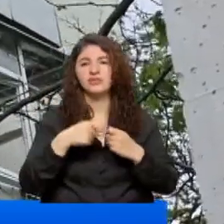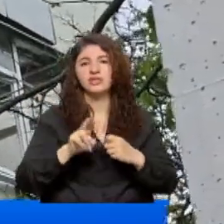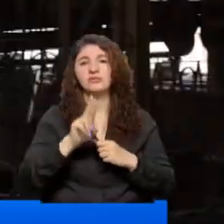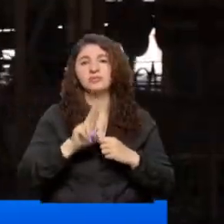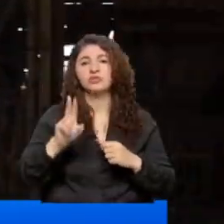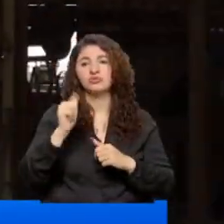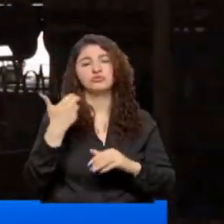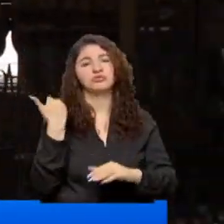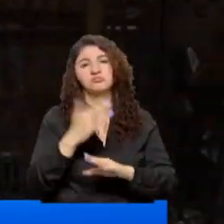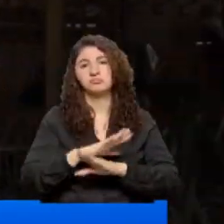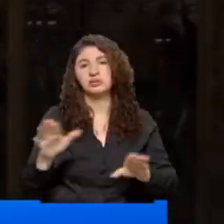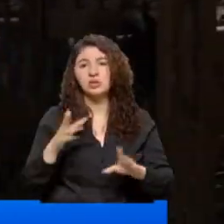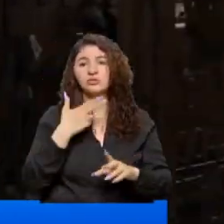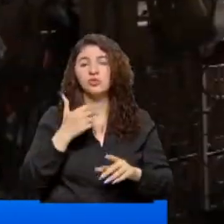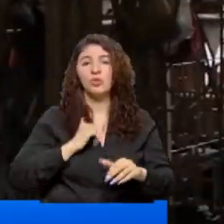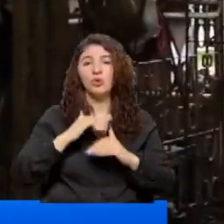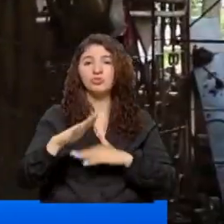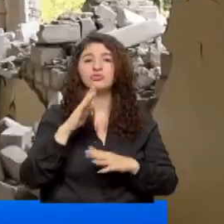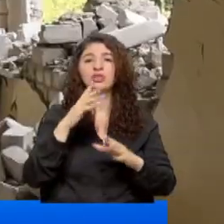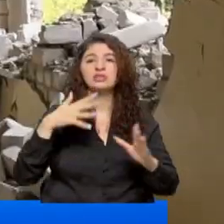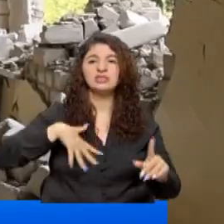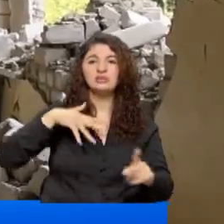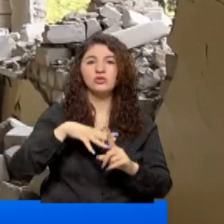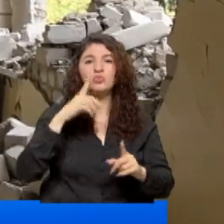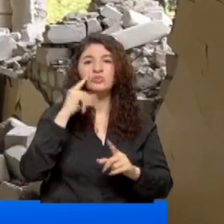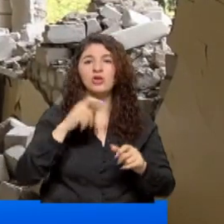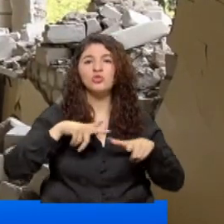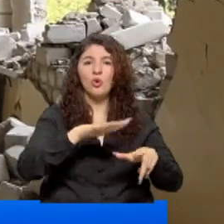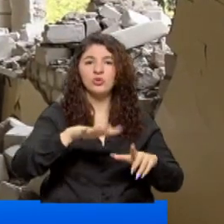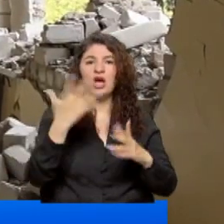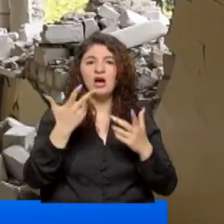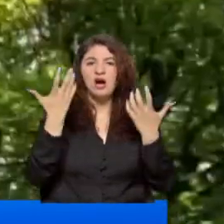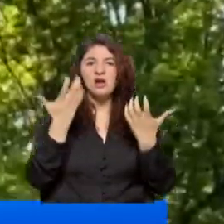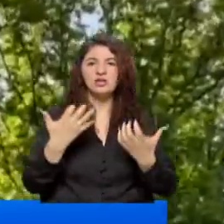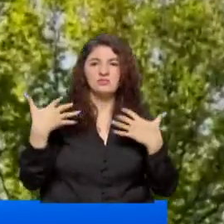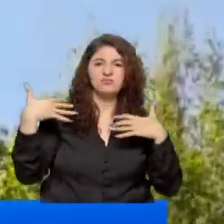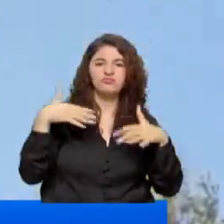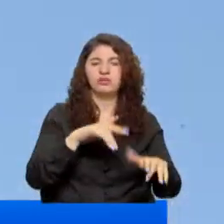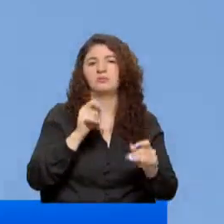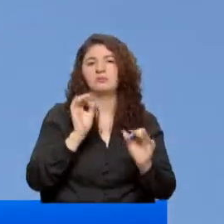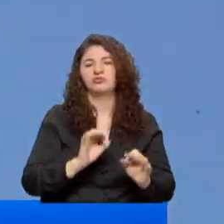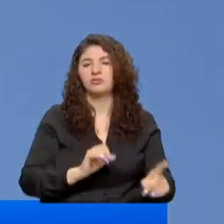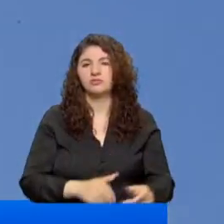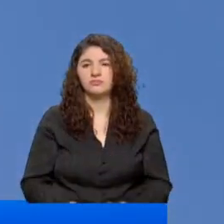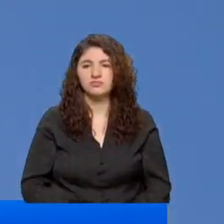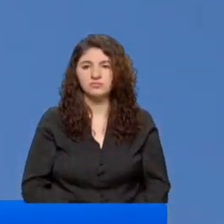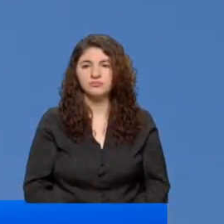77 güne girildi bu sordu son günlerde saldırılarını Ukrayna'nın doğusunda şiddetlendirir dik